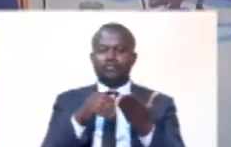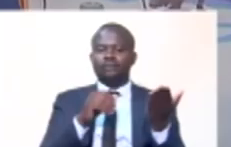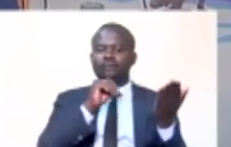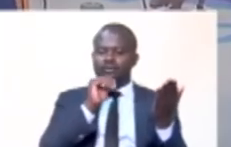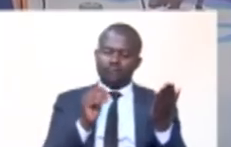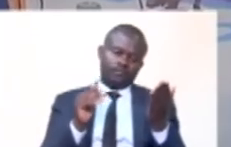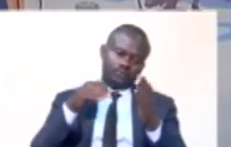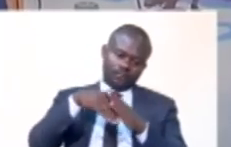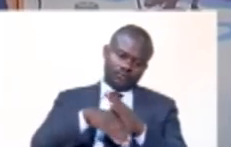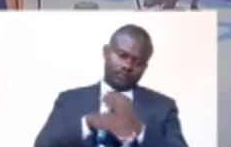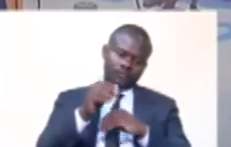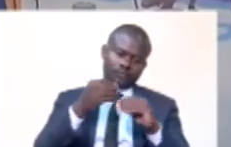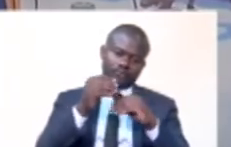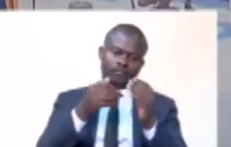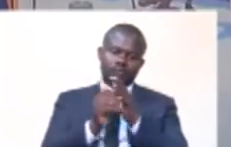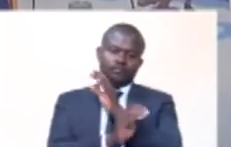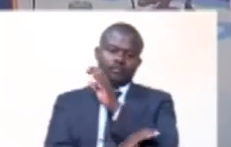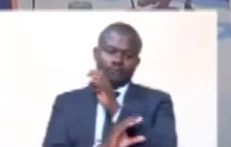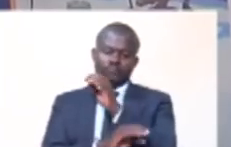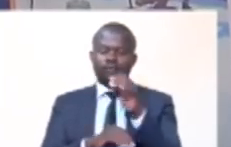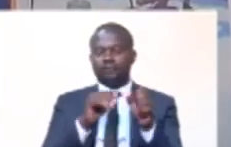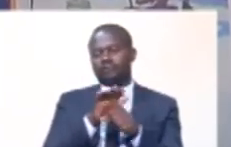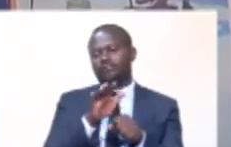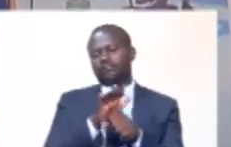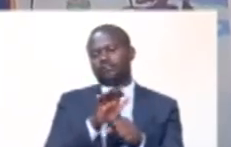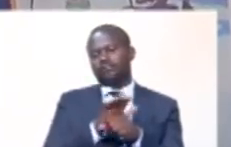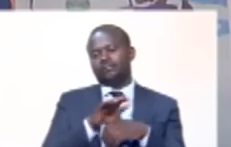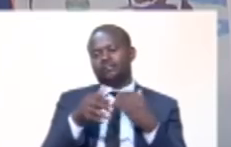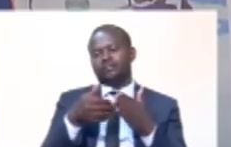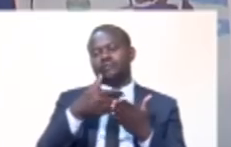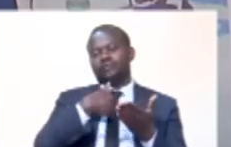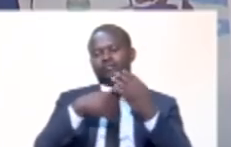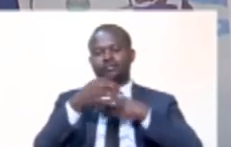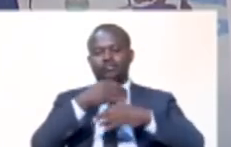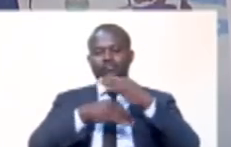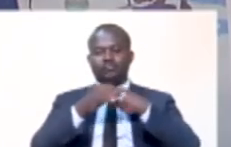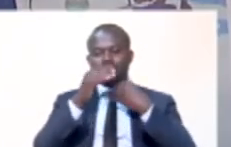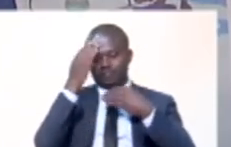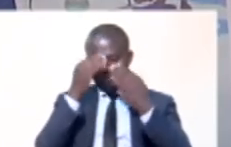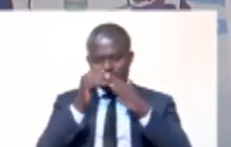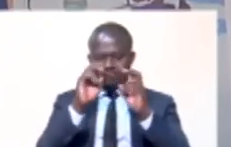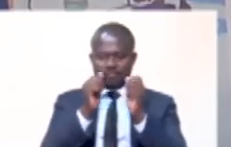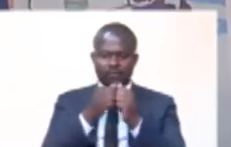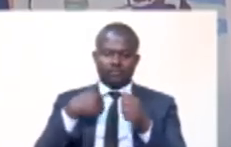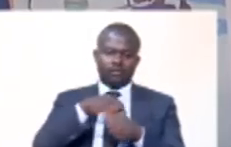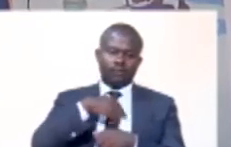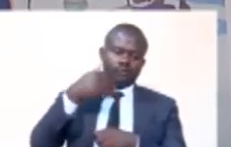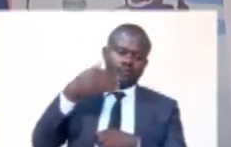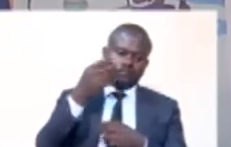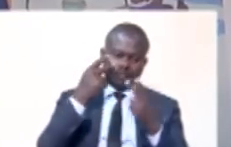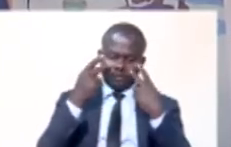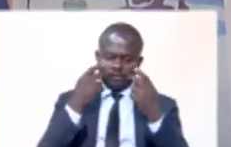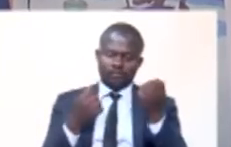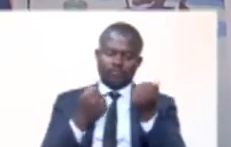kutasubira inyuma k'ubucuruzi bw'igihugu, cyane cyane ku bafite inganda, kuko twagiye tubona